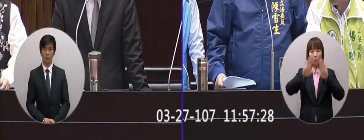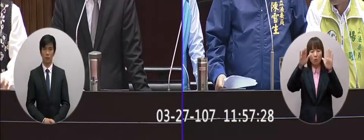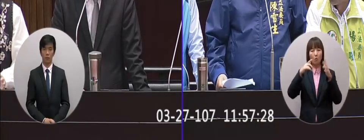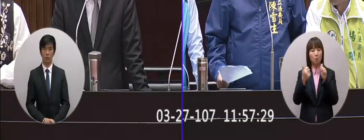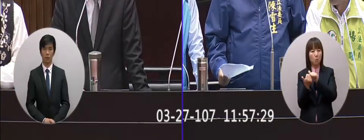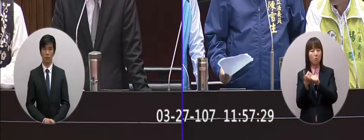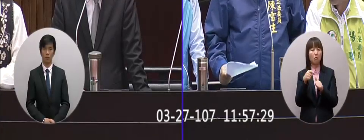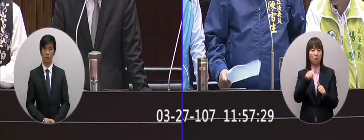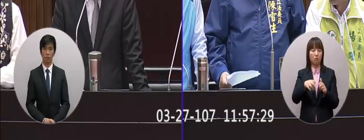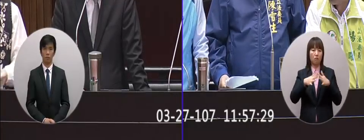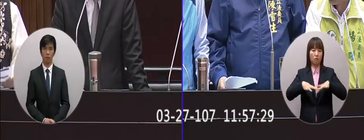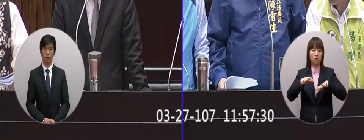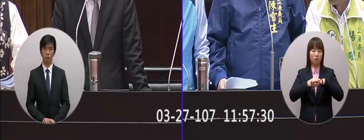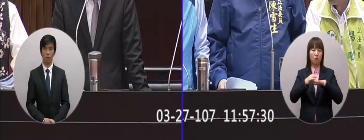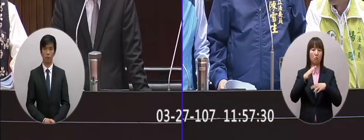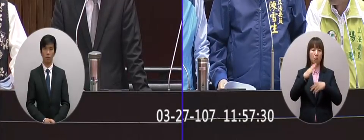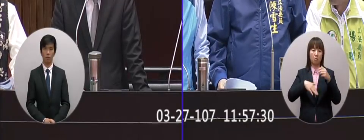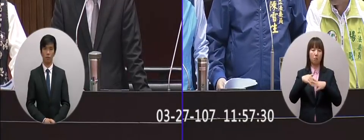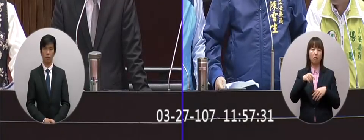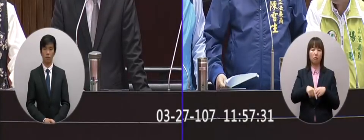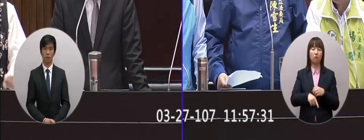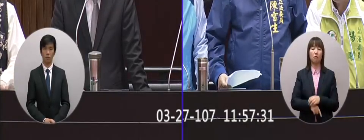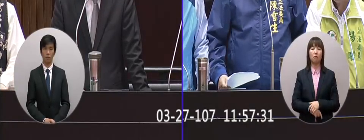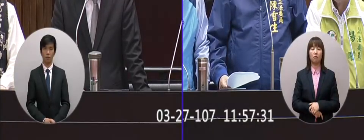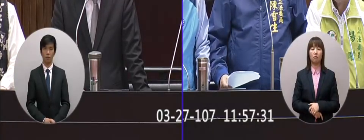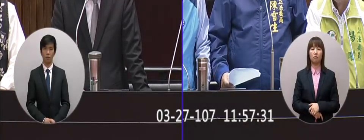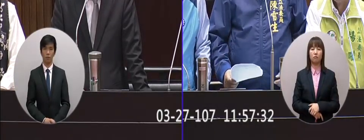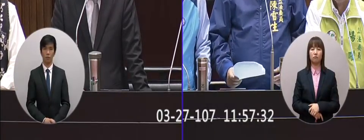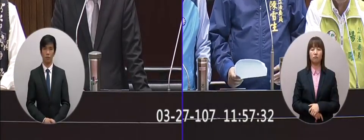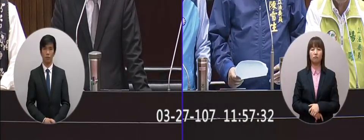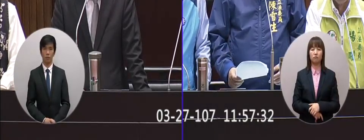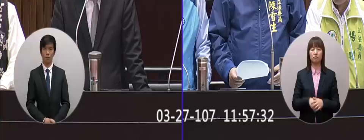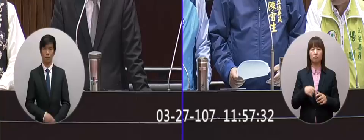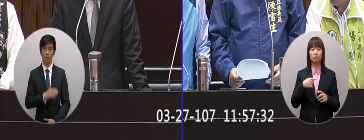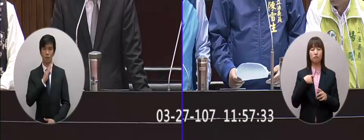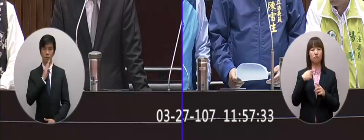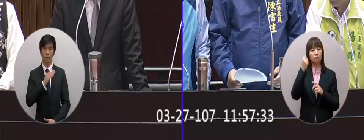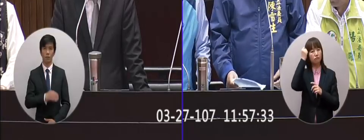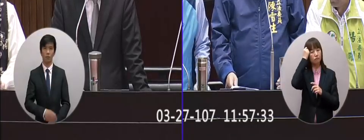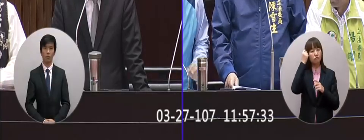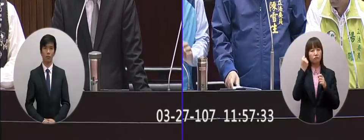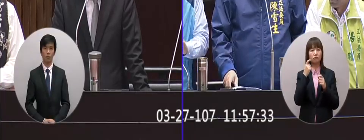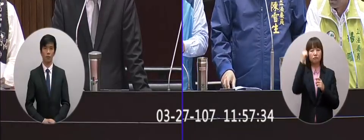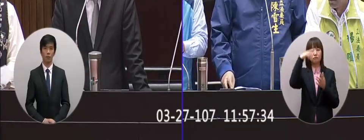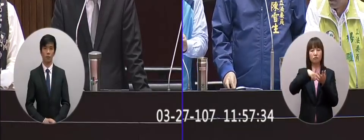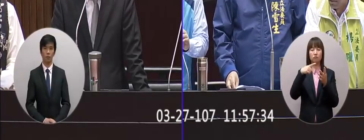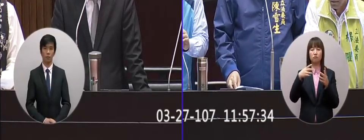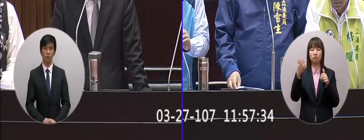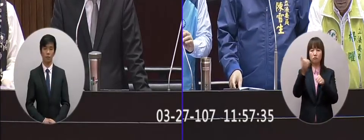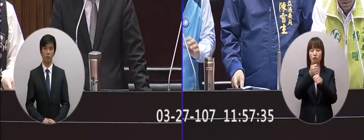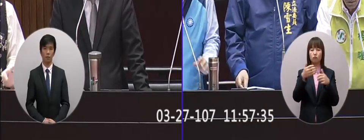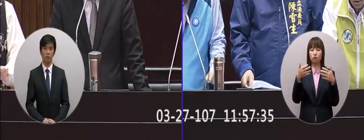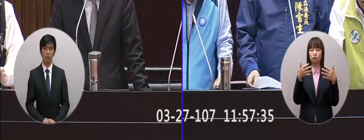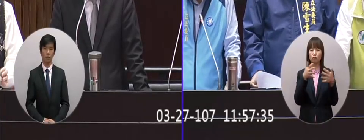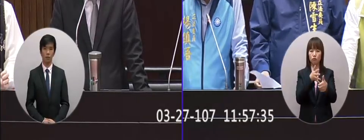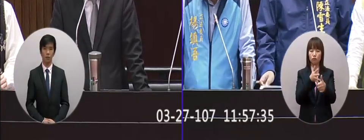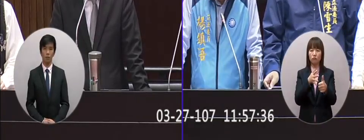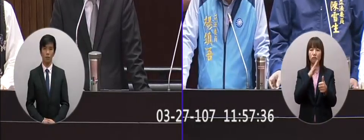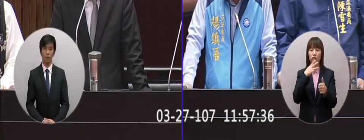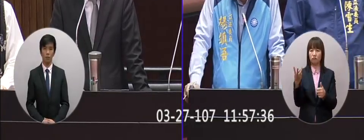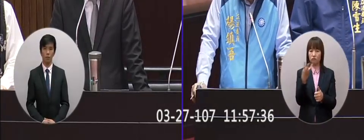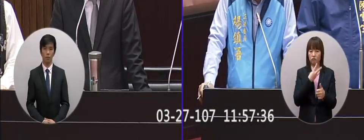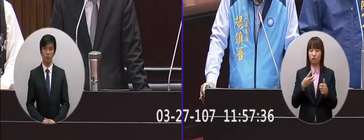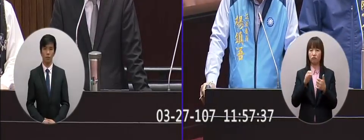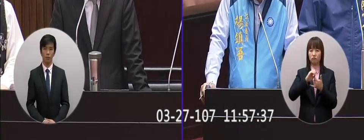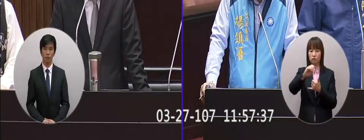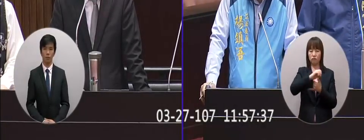就靠这个基金来维持啊、 哦。院长 是， 我记得在上一次的总质询当中，我们三位离